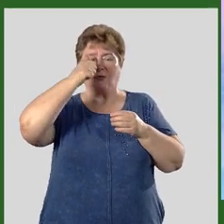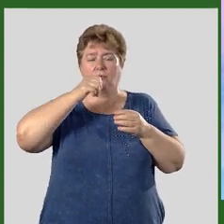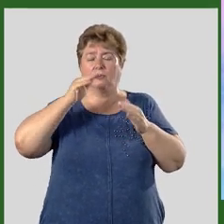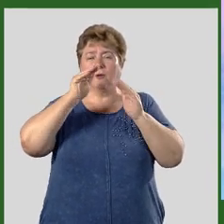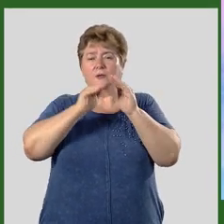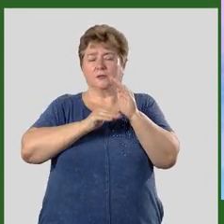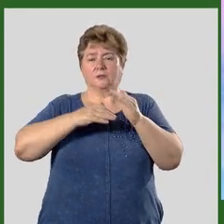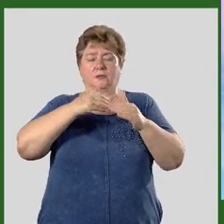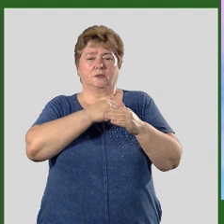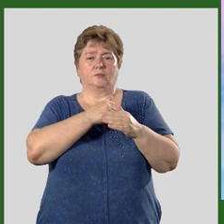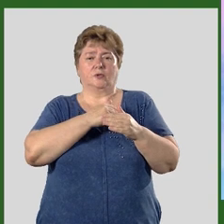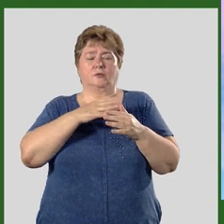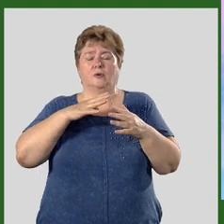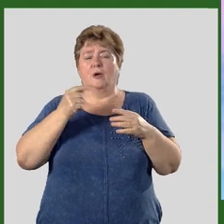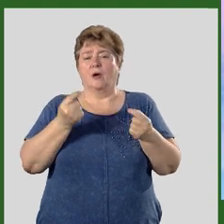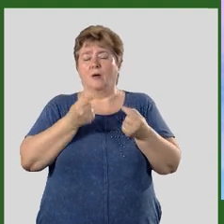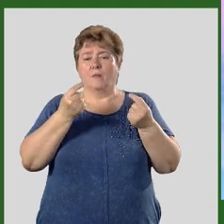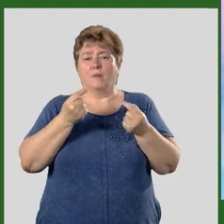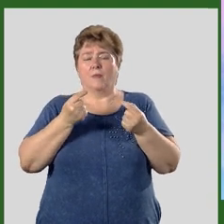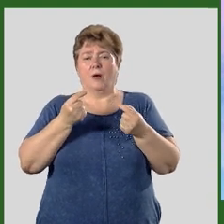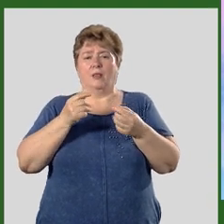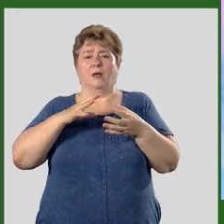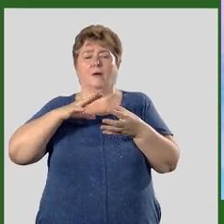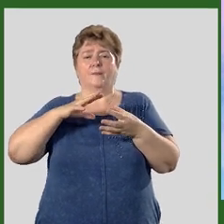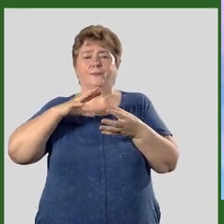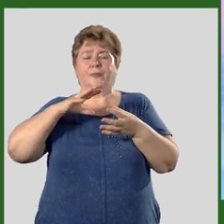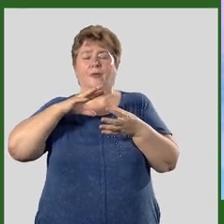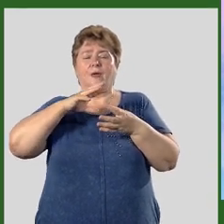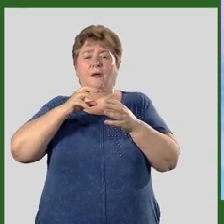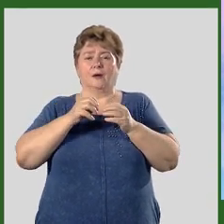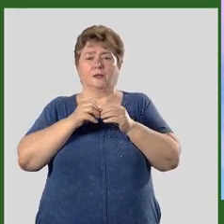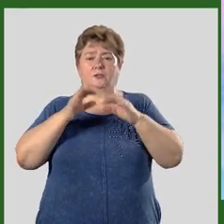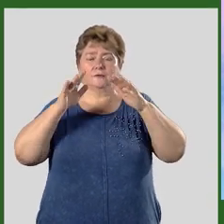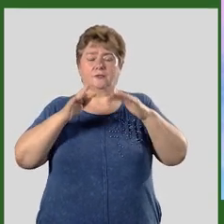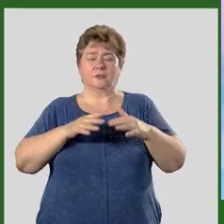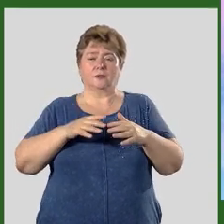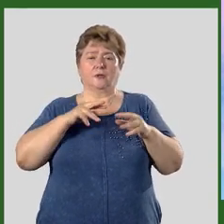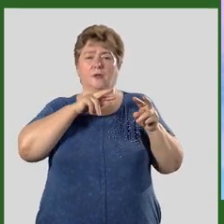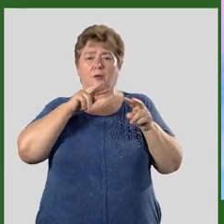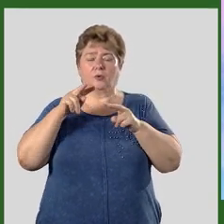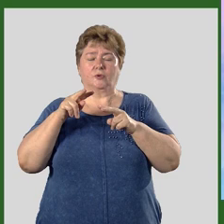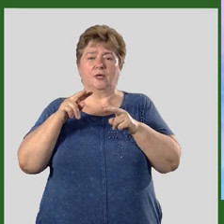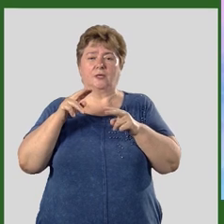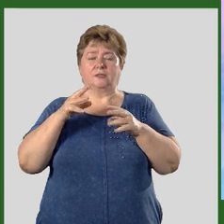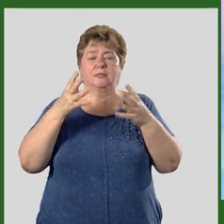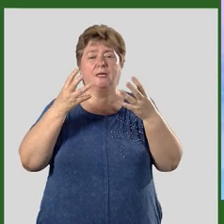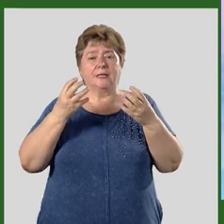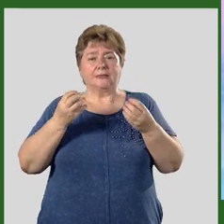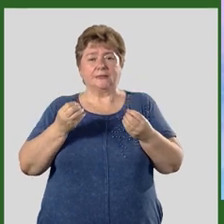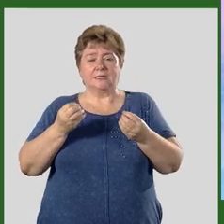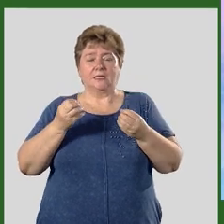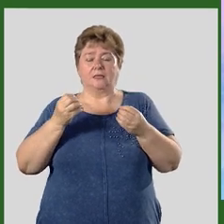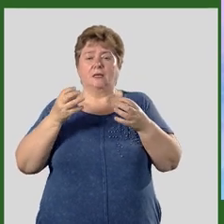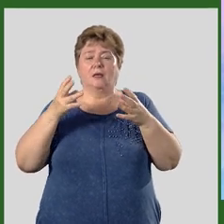низкие температуры и малое количество осадков. Здесь наблюдается полярный день и